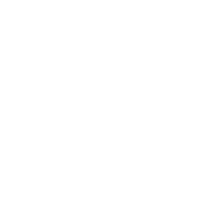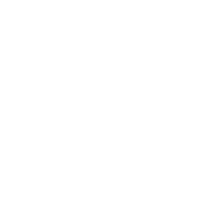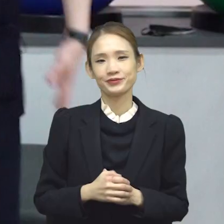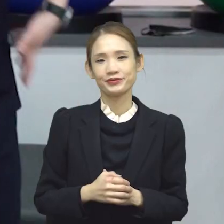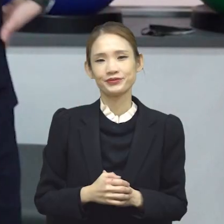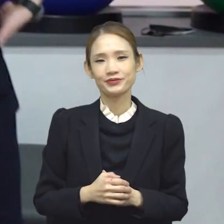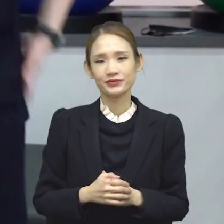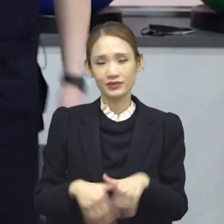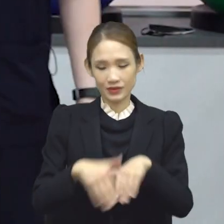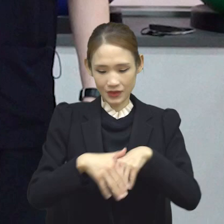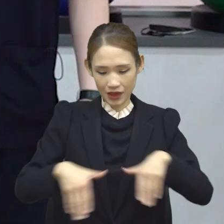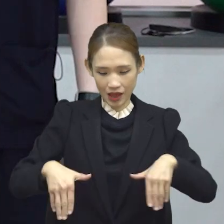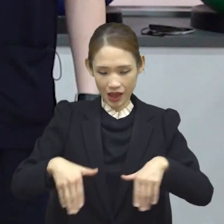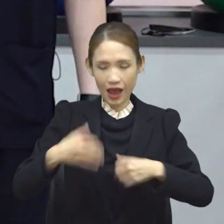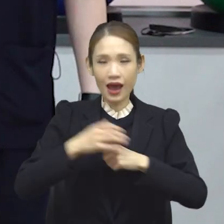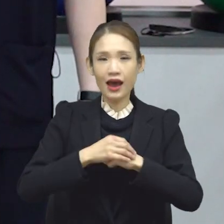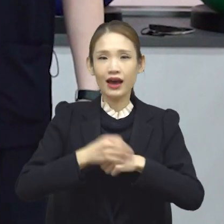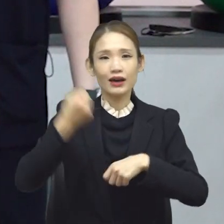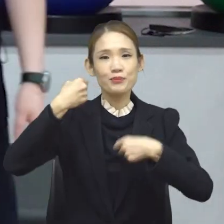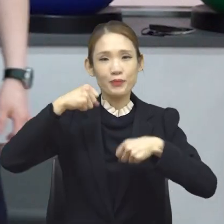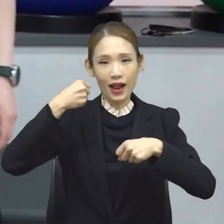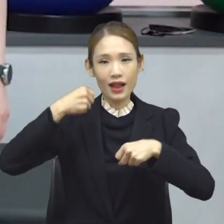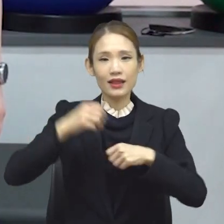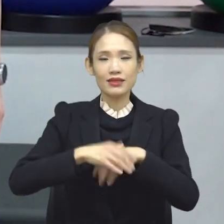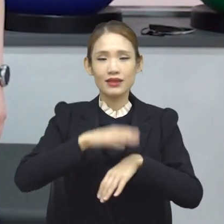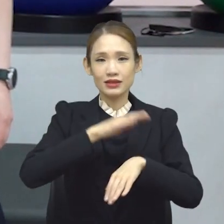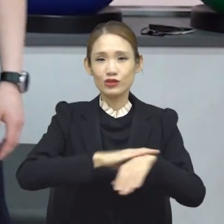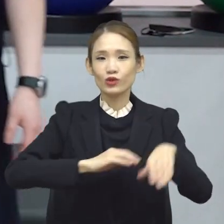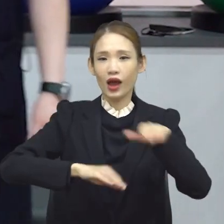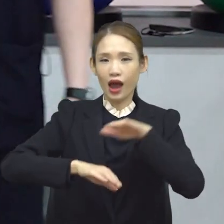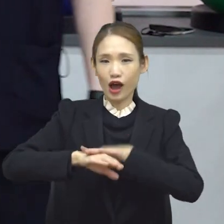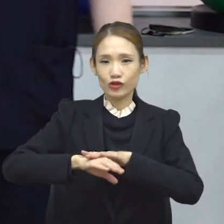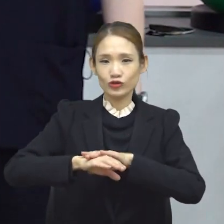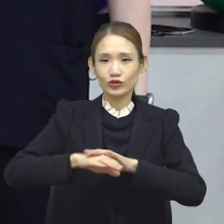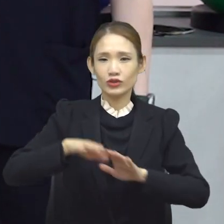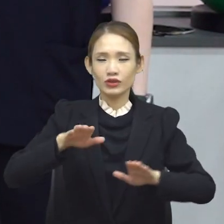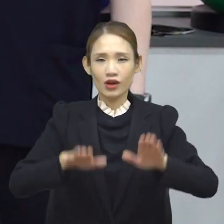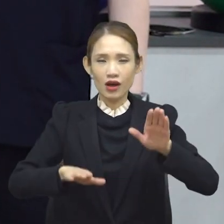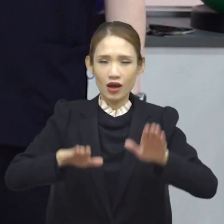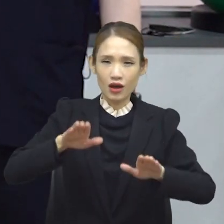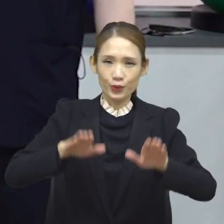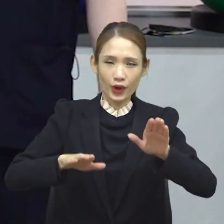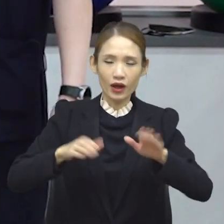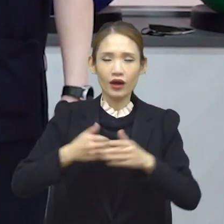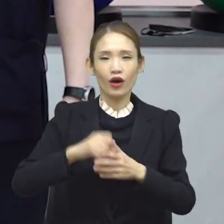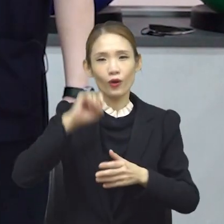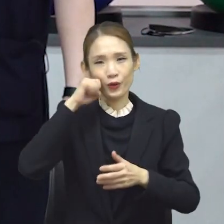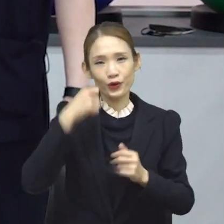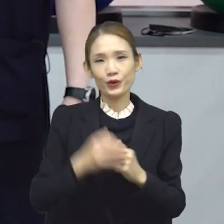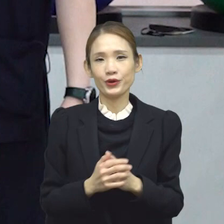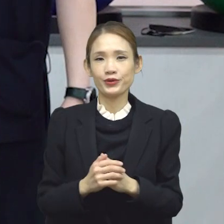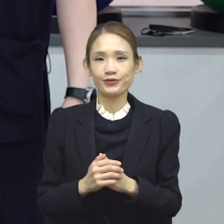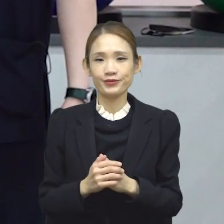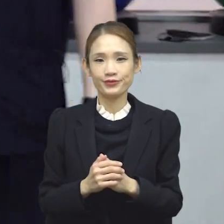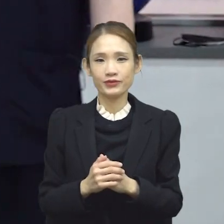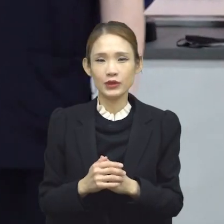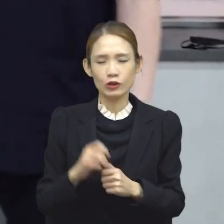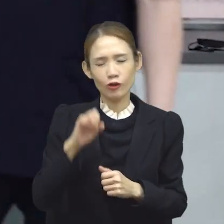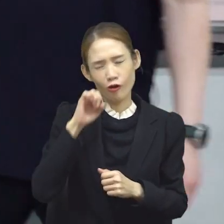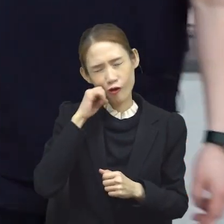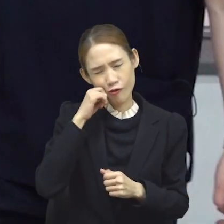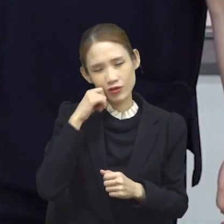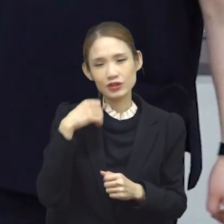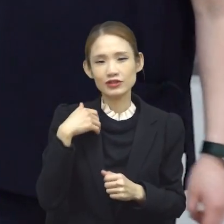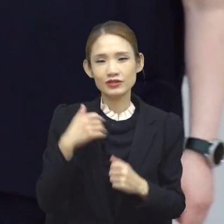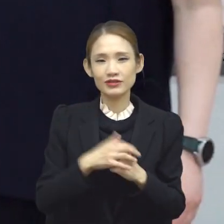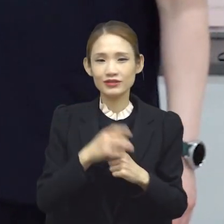쿵더더 하체가 네 지금 이제 좌우로 체중 지지가 제대로 되질 않기 때문에 이게 이제 좀 어려울